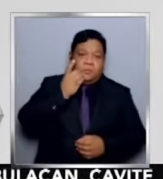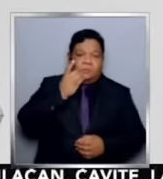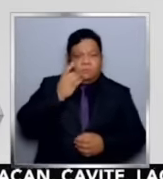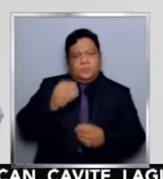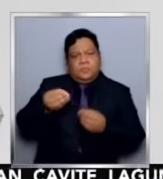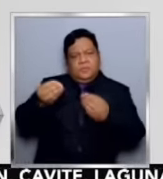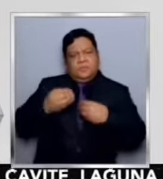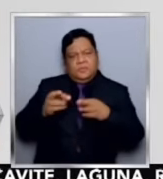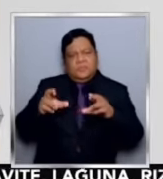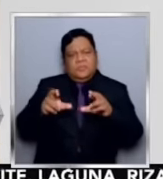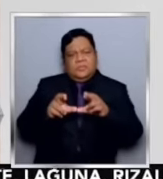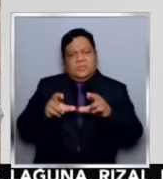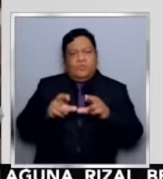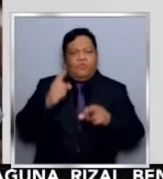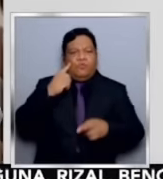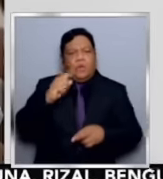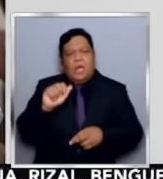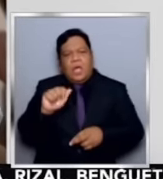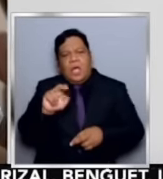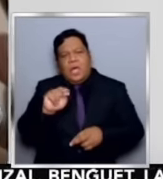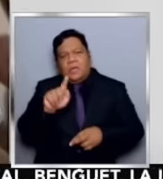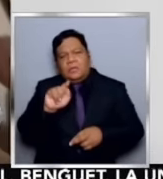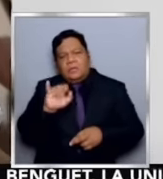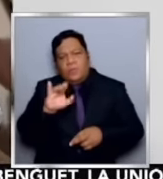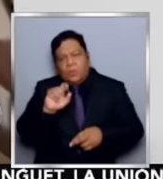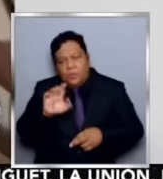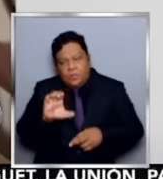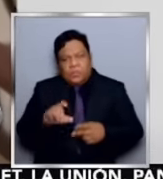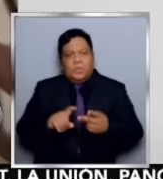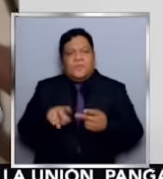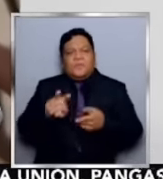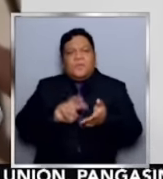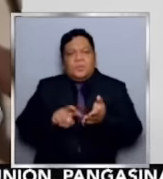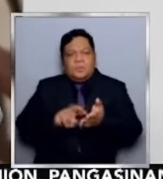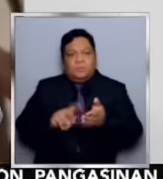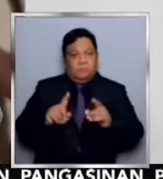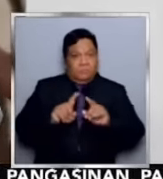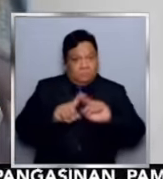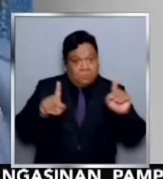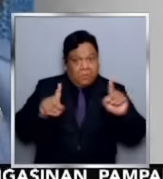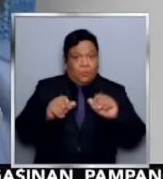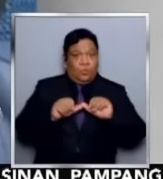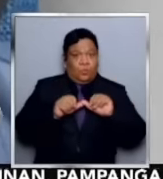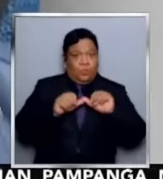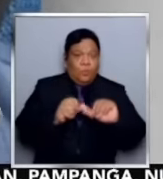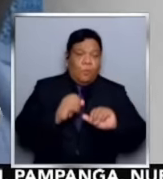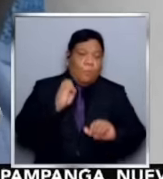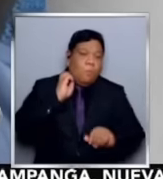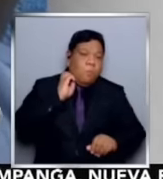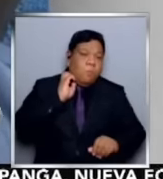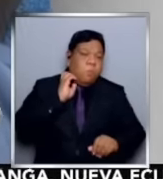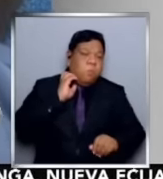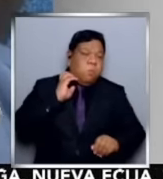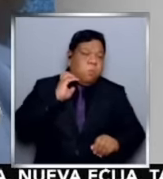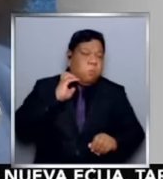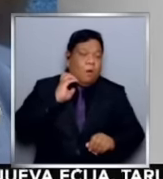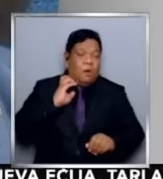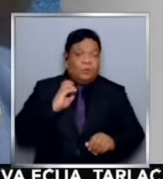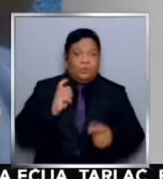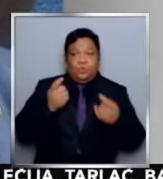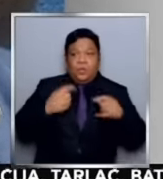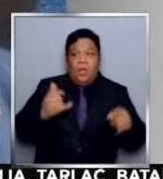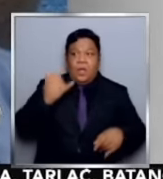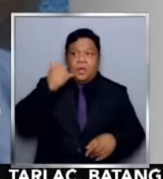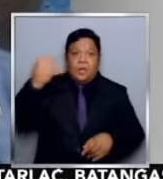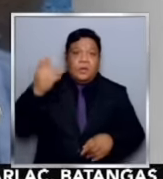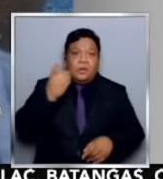noon ng antibiotic at vitamins. Pero nagpatuloy ang pamamaga sa kanyang leeg. Sinubukan daw niyang tawagan ng dentista pero hindi